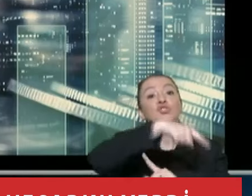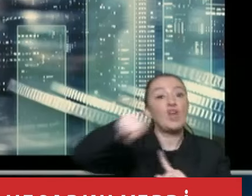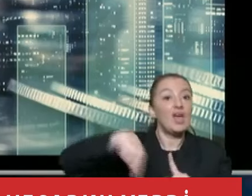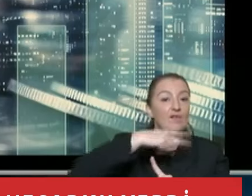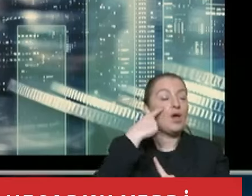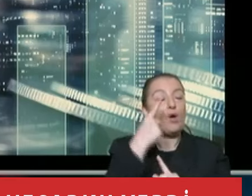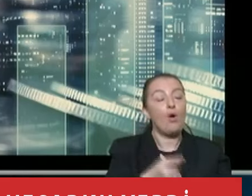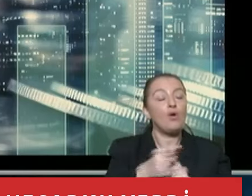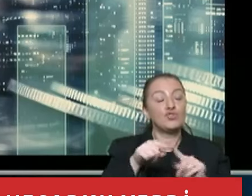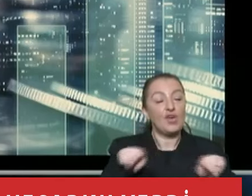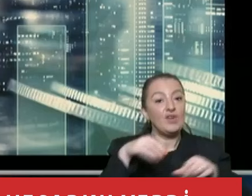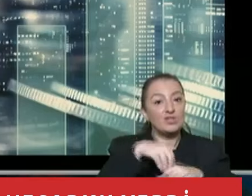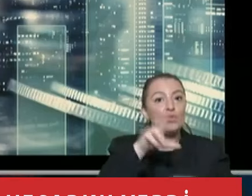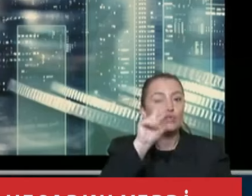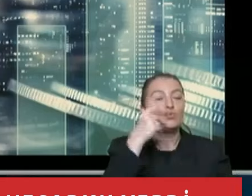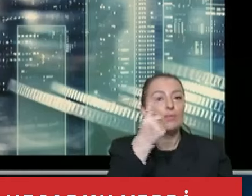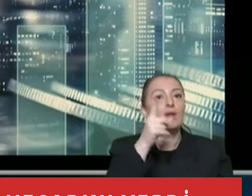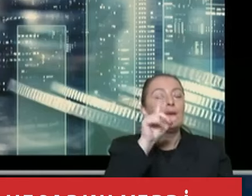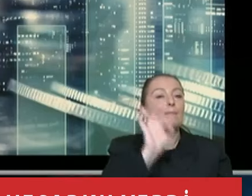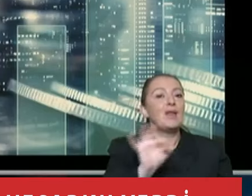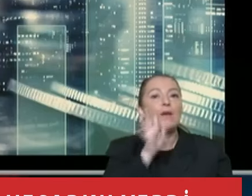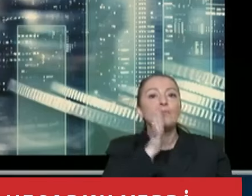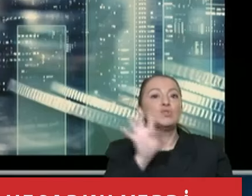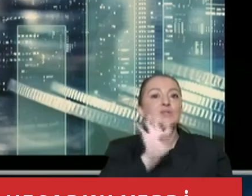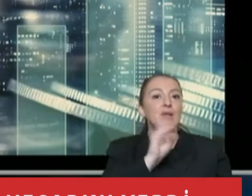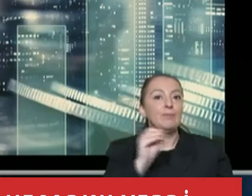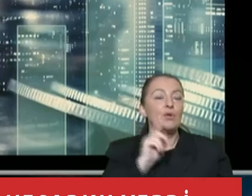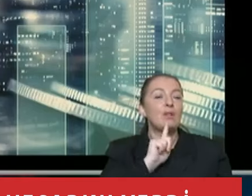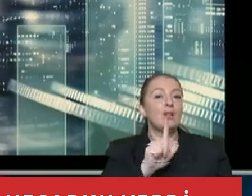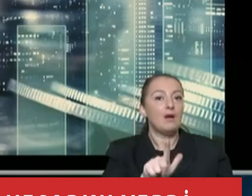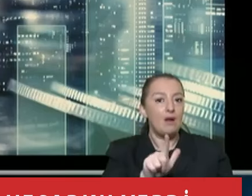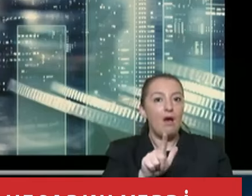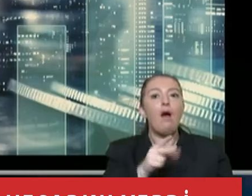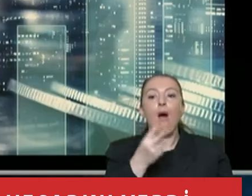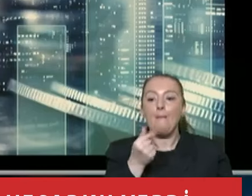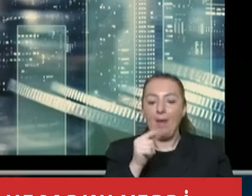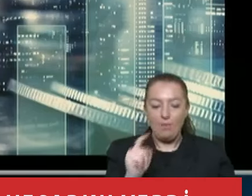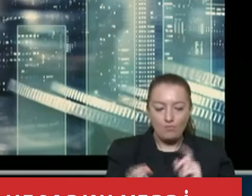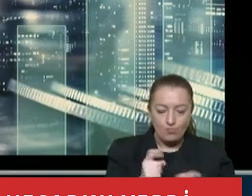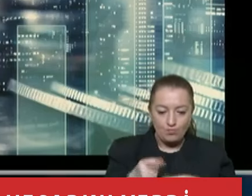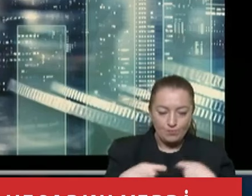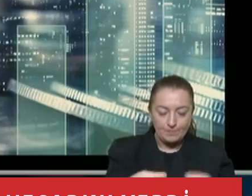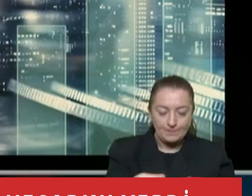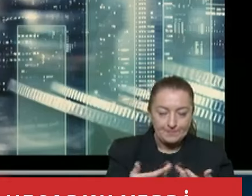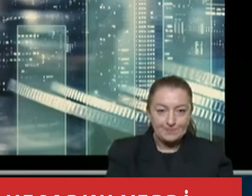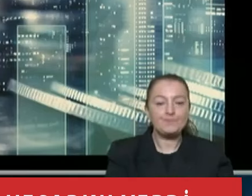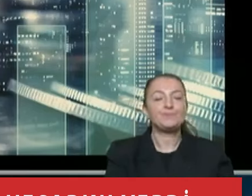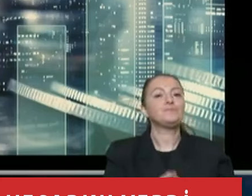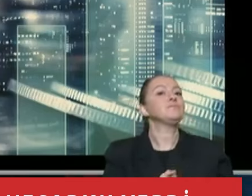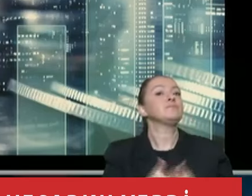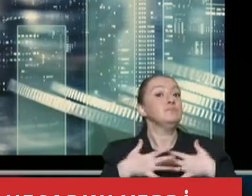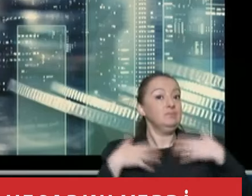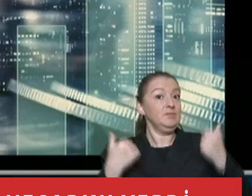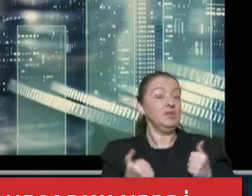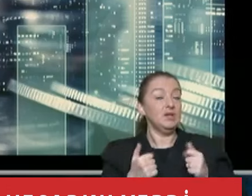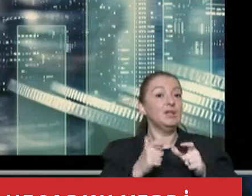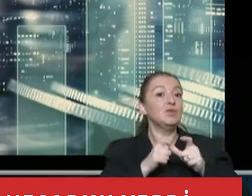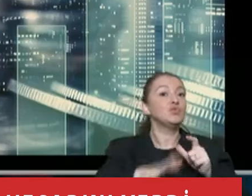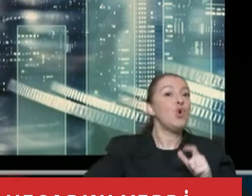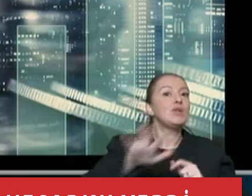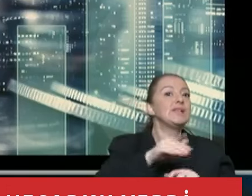için 1 milyar 540 milyon lira kaynak kullandık sağlık ve sosyal